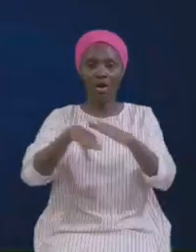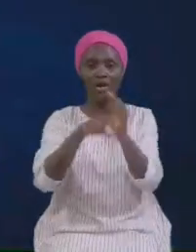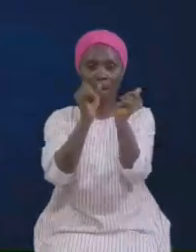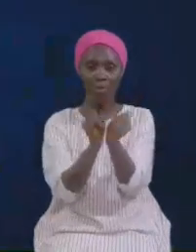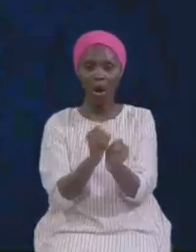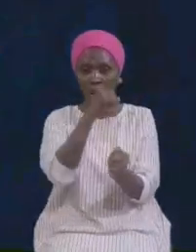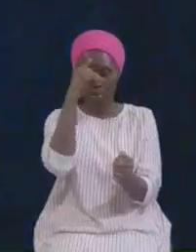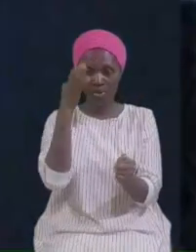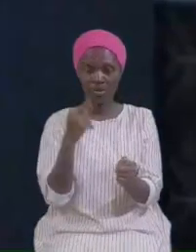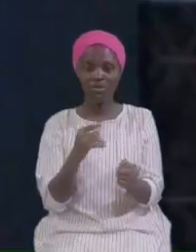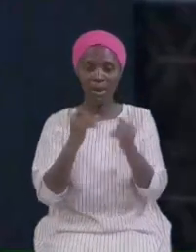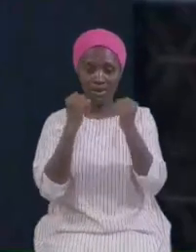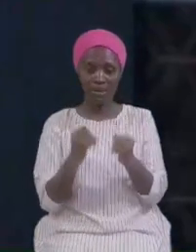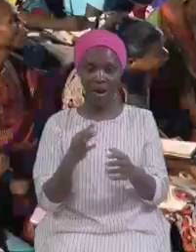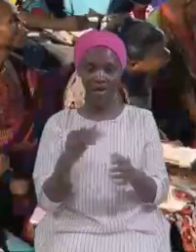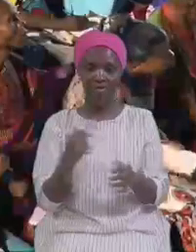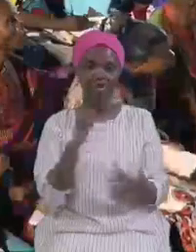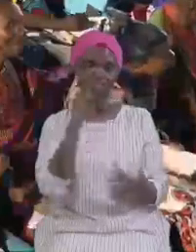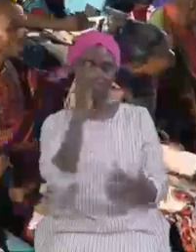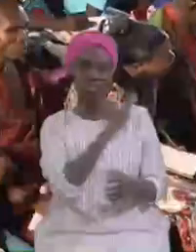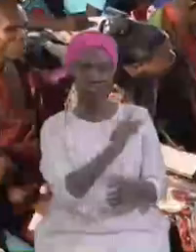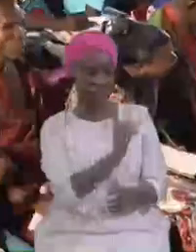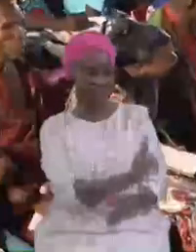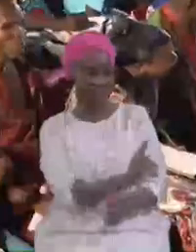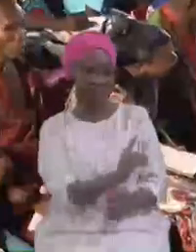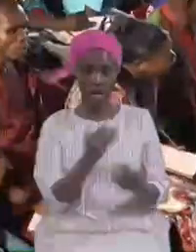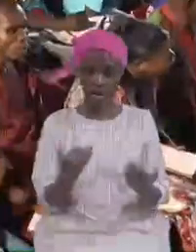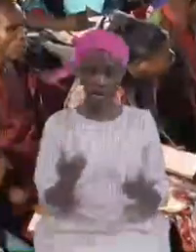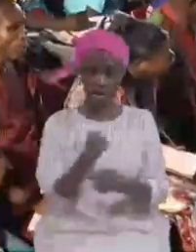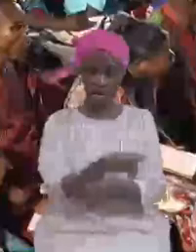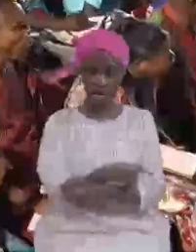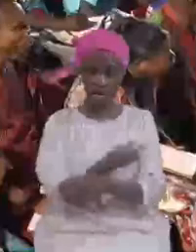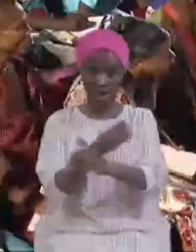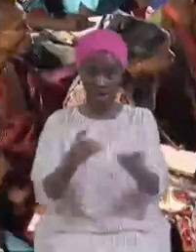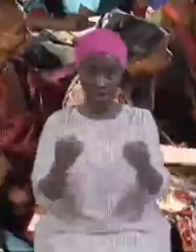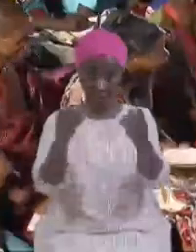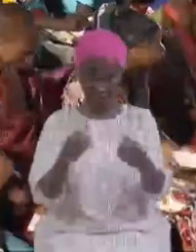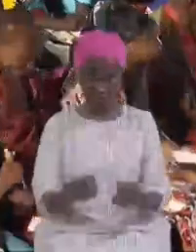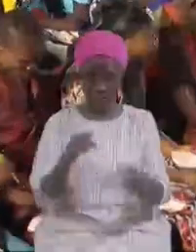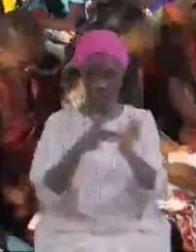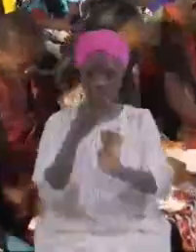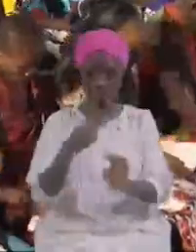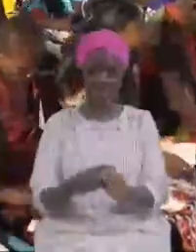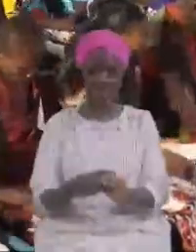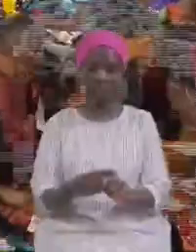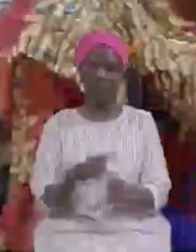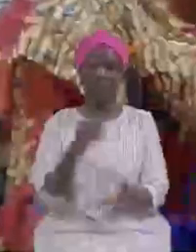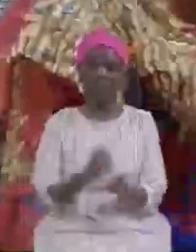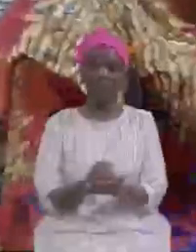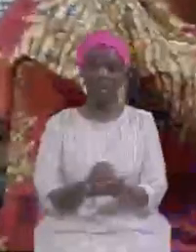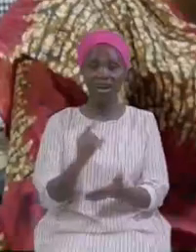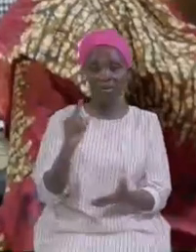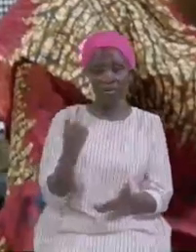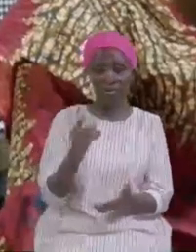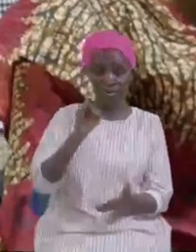puissance du méchant. Ce soir, la délivrance est venue. En 1 Jean 3,